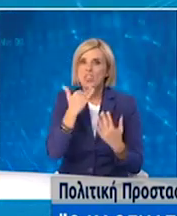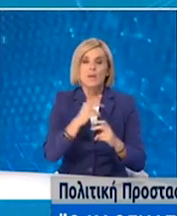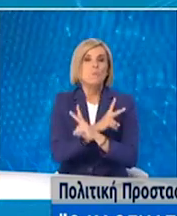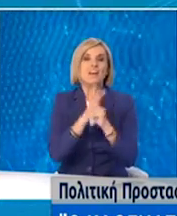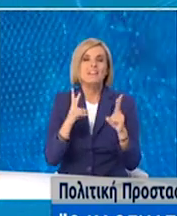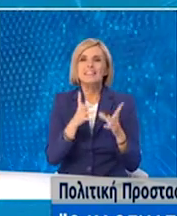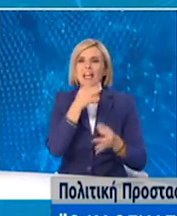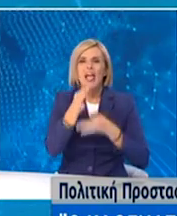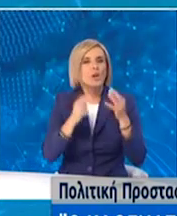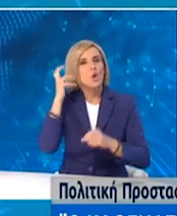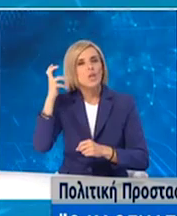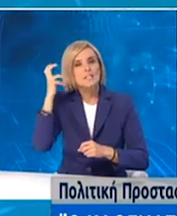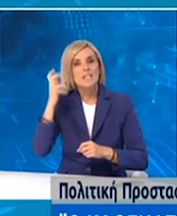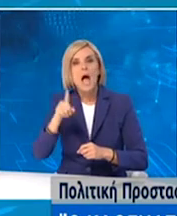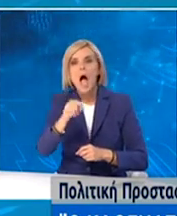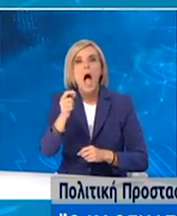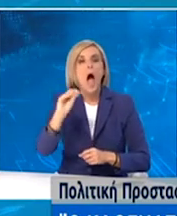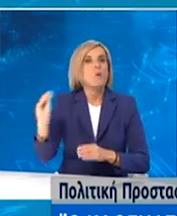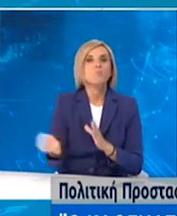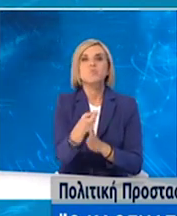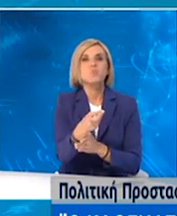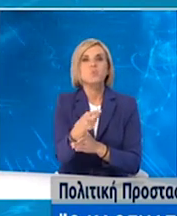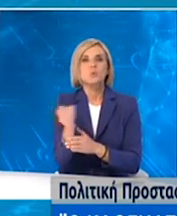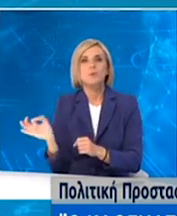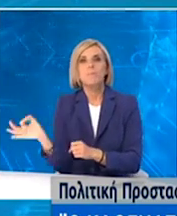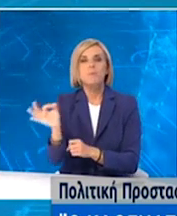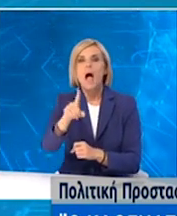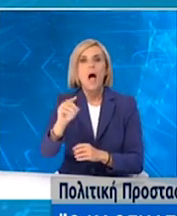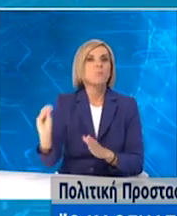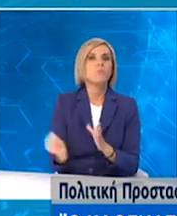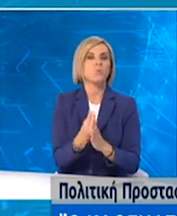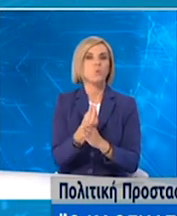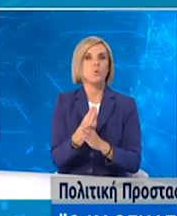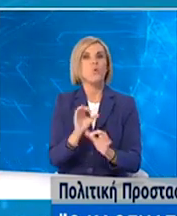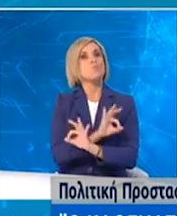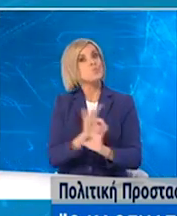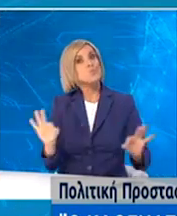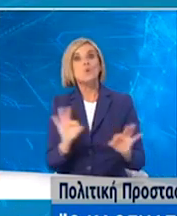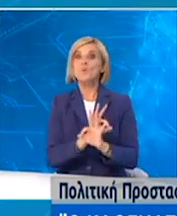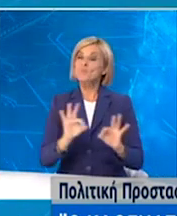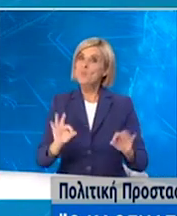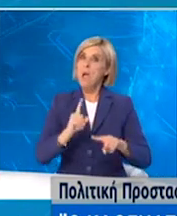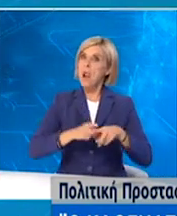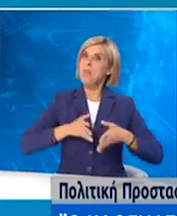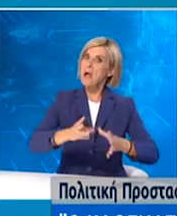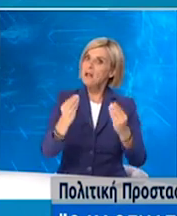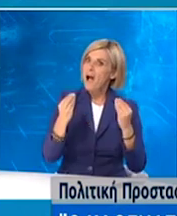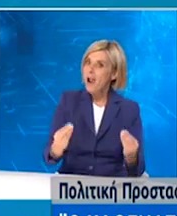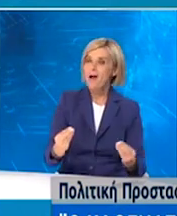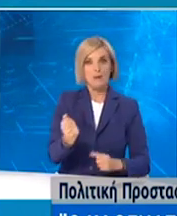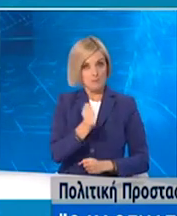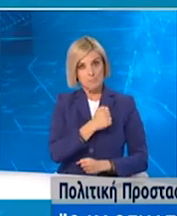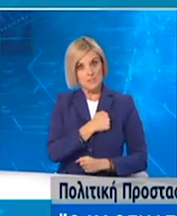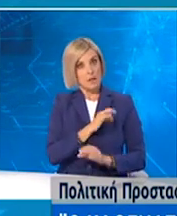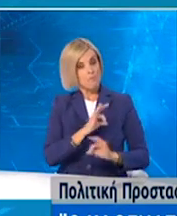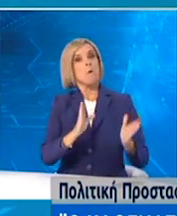Όταν λέτε δεν διευκρινίζονται, σε σχέση με την προέλευσή τους. Και επίσης θέλω να μου πείτε, αφού είναι όλα τόσο καλά και όλα πάνε τόσο καλά, και φυσικά το πιστεύουμε